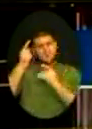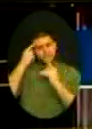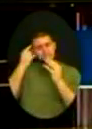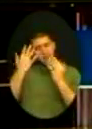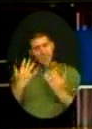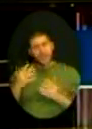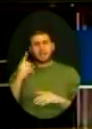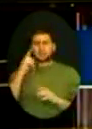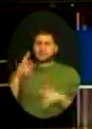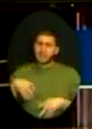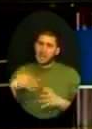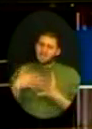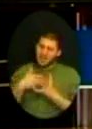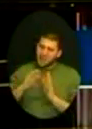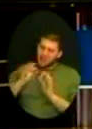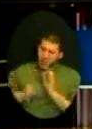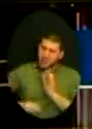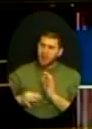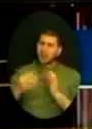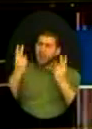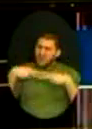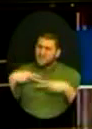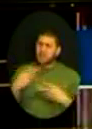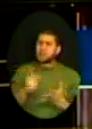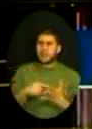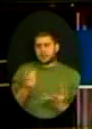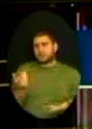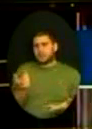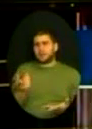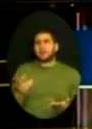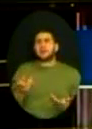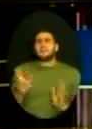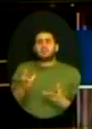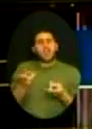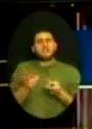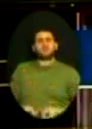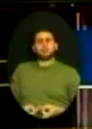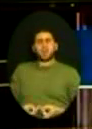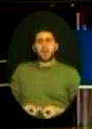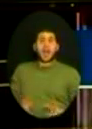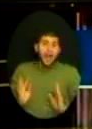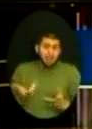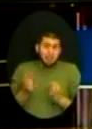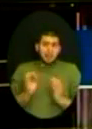שכדאי לברר אותם, להבין אותם עד הסוף, בשביל להבין באמת, אתה יודע, כמיטב היכולת,